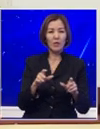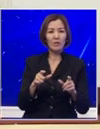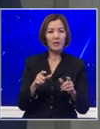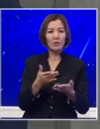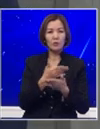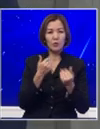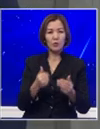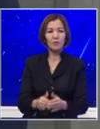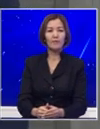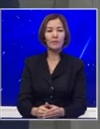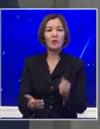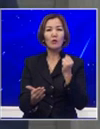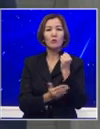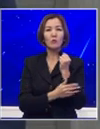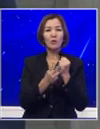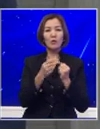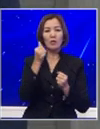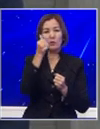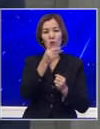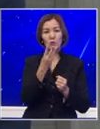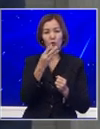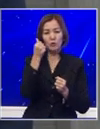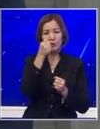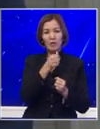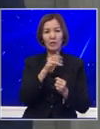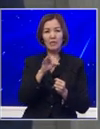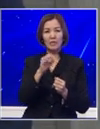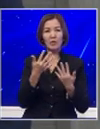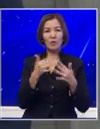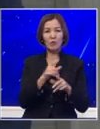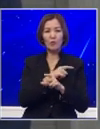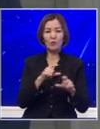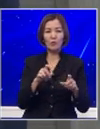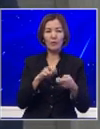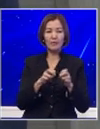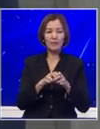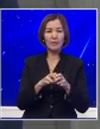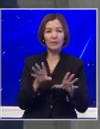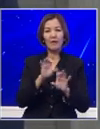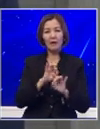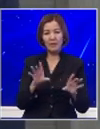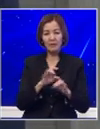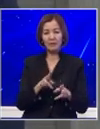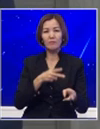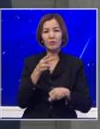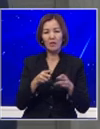аурухана. Соңғы 1-2 жылдың ішінде Тескен суда аурухана мәселесі көтеріліп, аудан